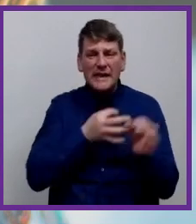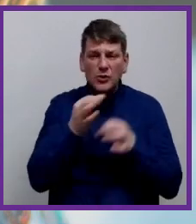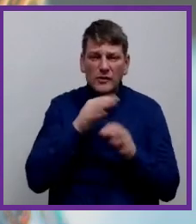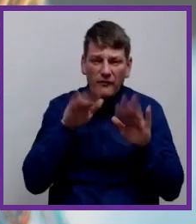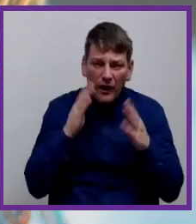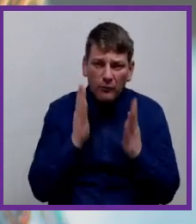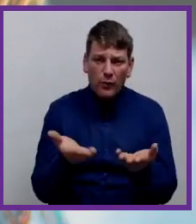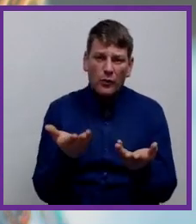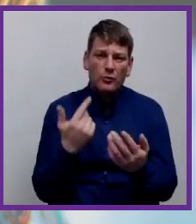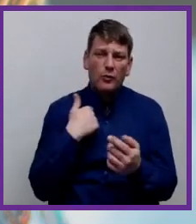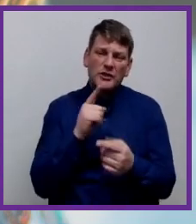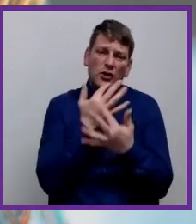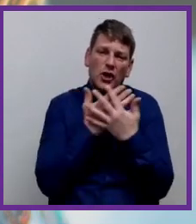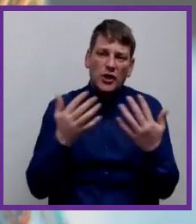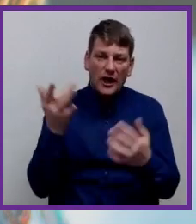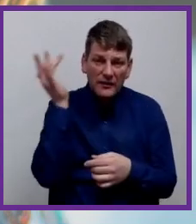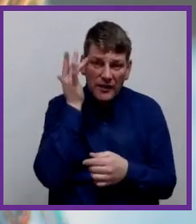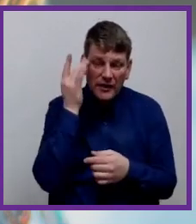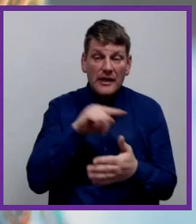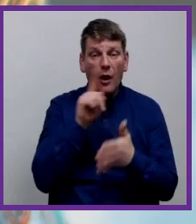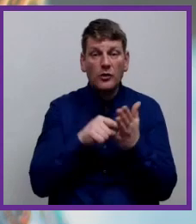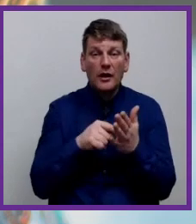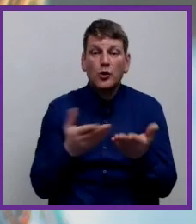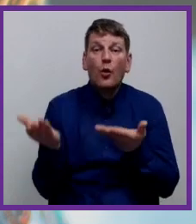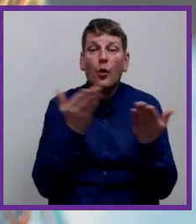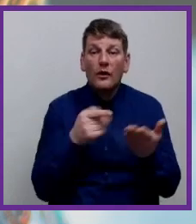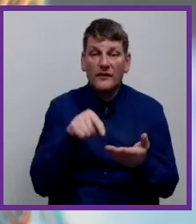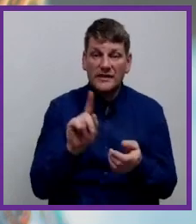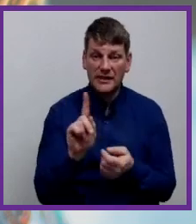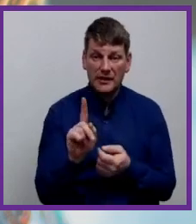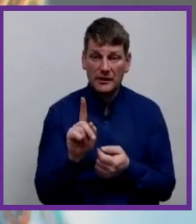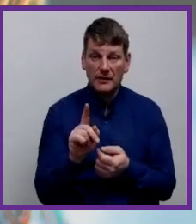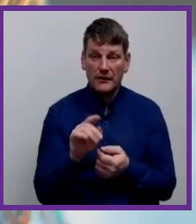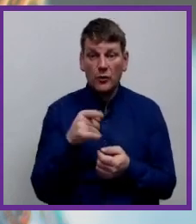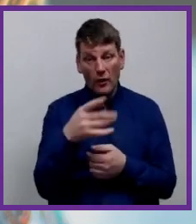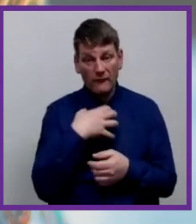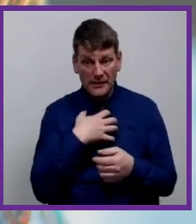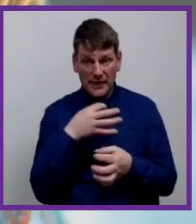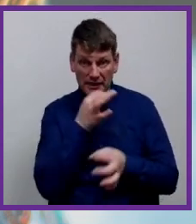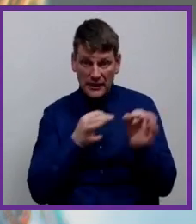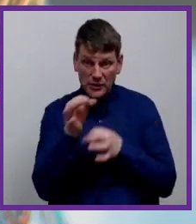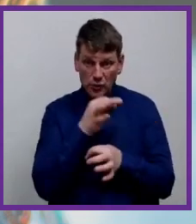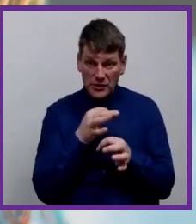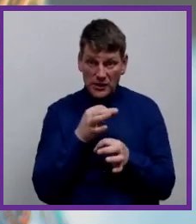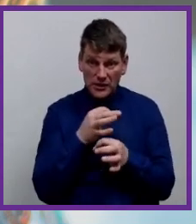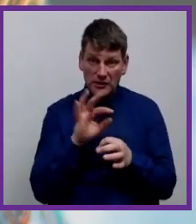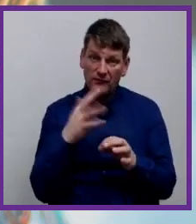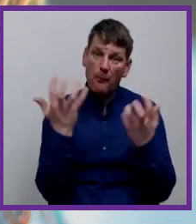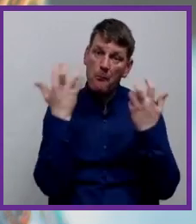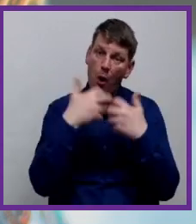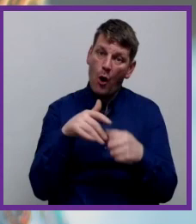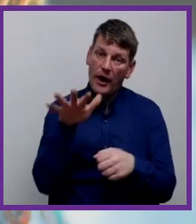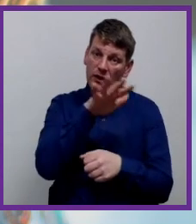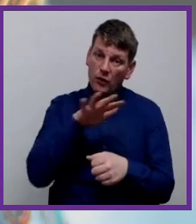ļoti dažādi viedokļi. Jautājums, kur viņas ir? Protams, vai to, vai tās diskusijas ir politiķu vidē,